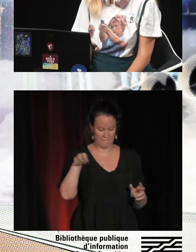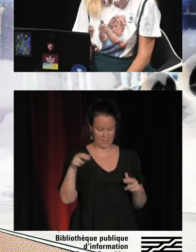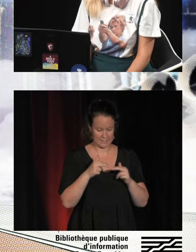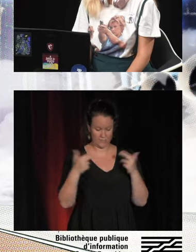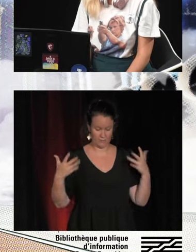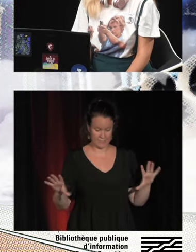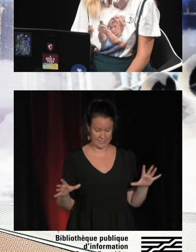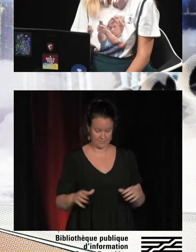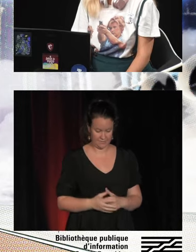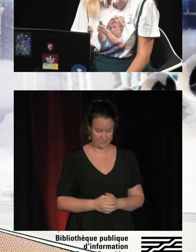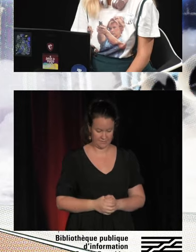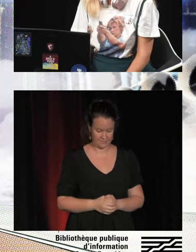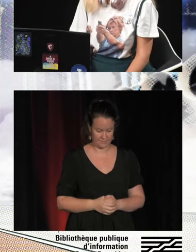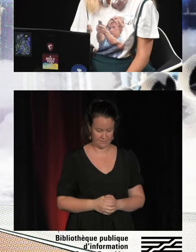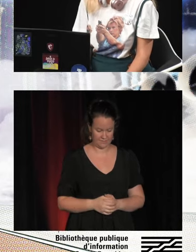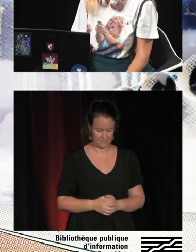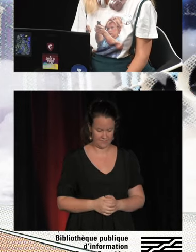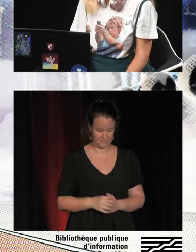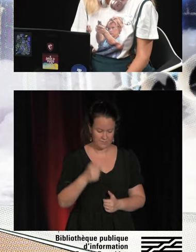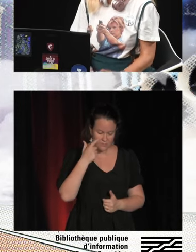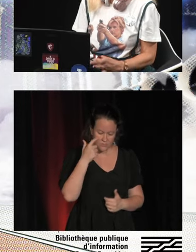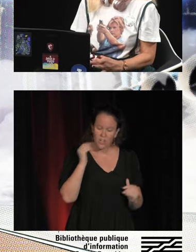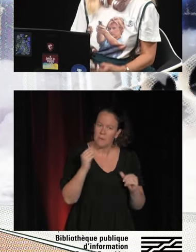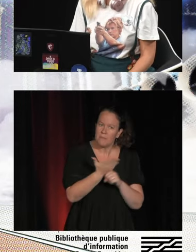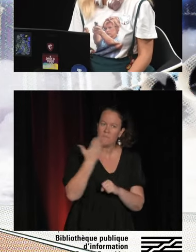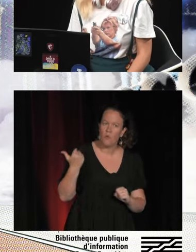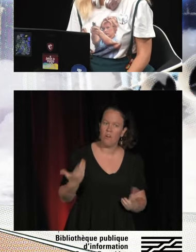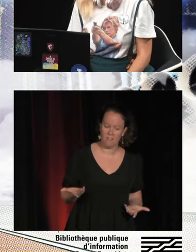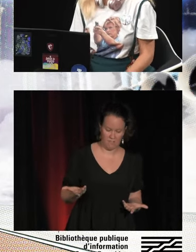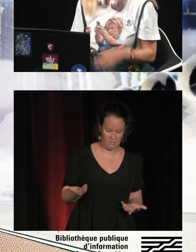niveau. Non, et vous voyez quand même comment ça se passe vachement mieux depuis qu'on a passé les 4 premiers.